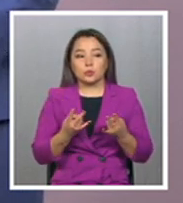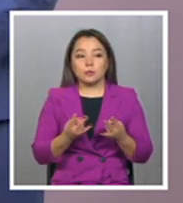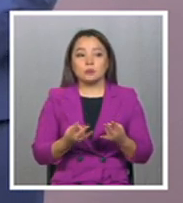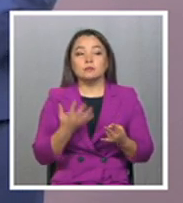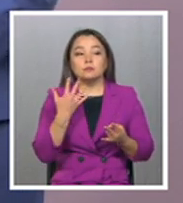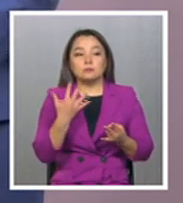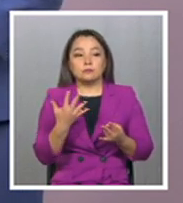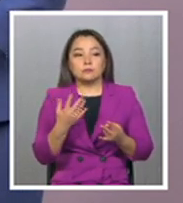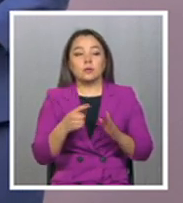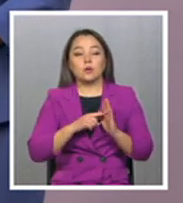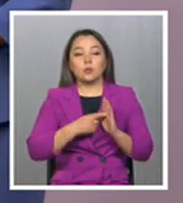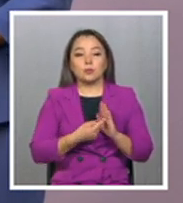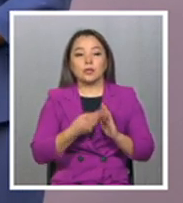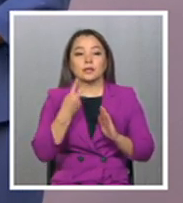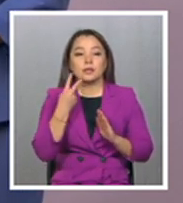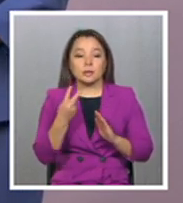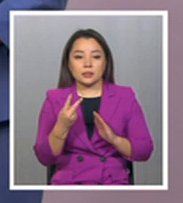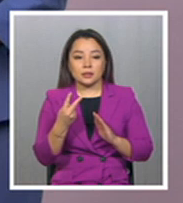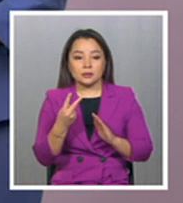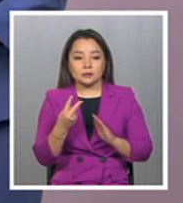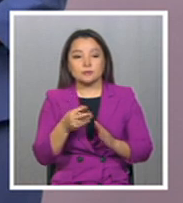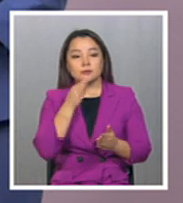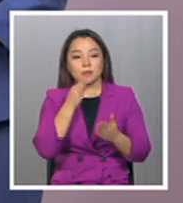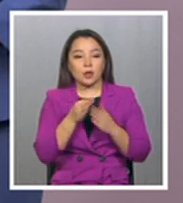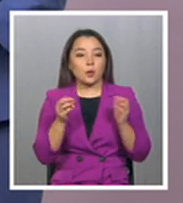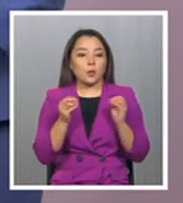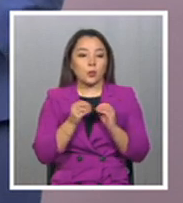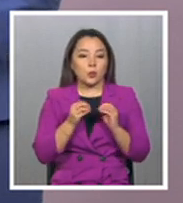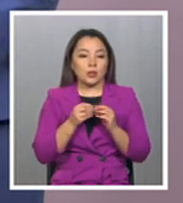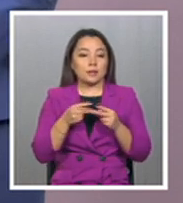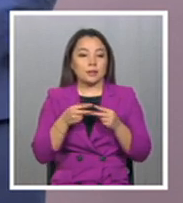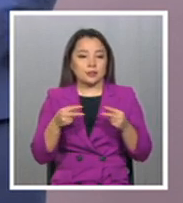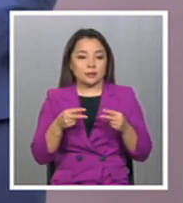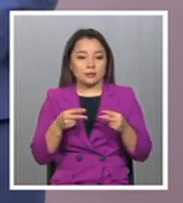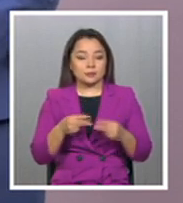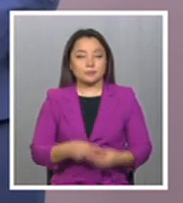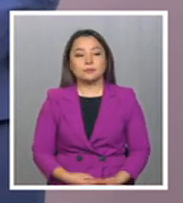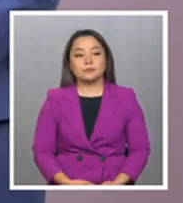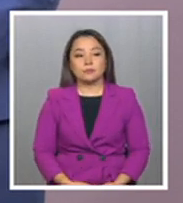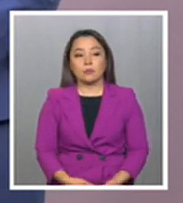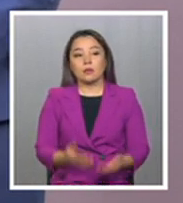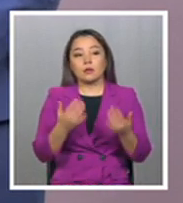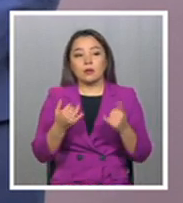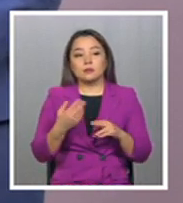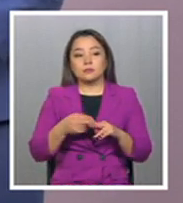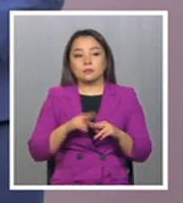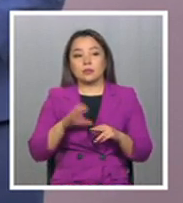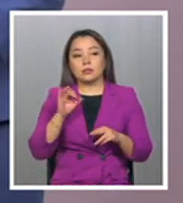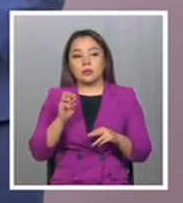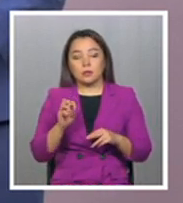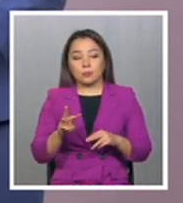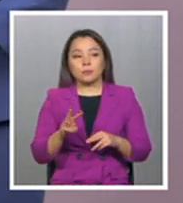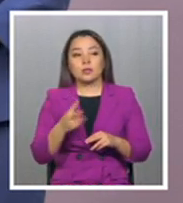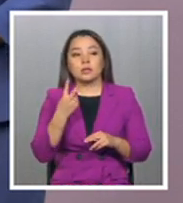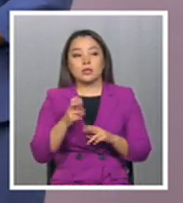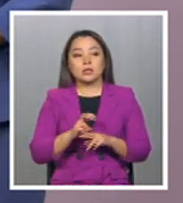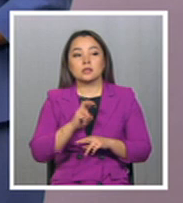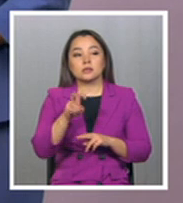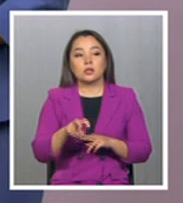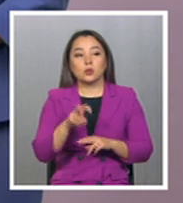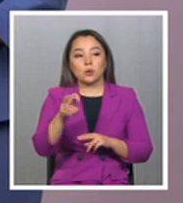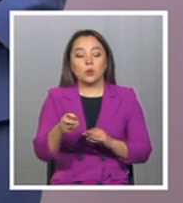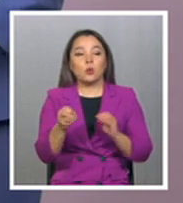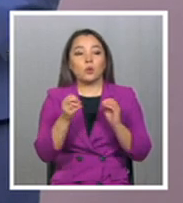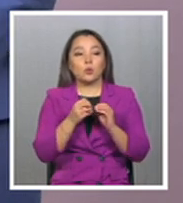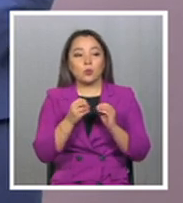5-ті 2-ге көбейтеміз. Мәні 10-ға тең. Демек, сырымның 2 секіруінде 10 бірлік